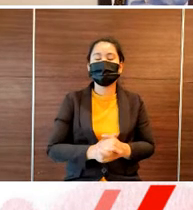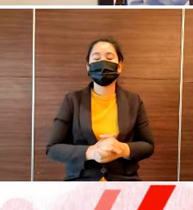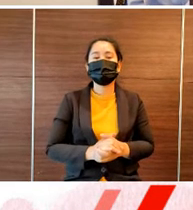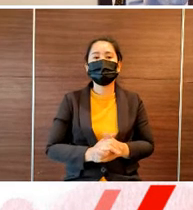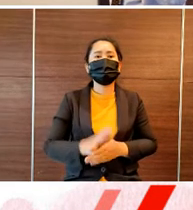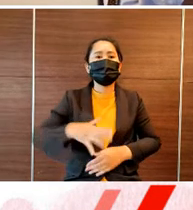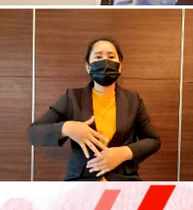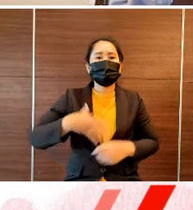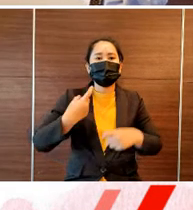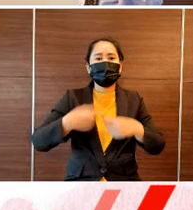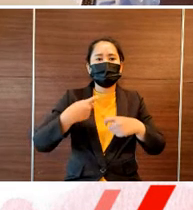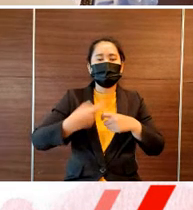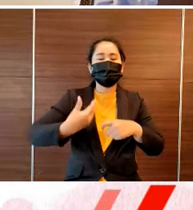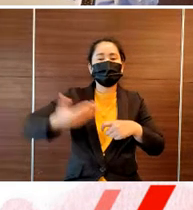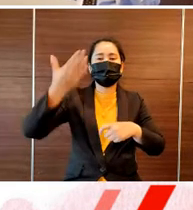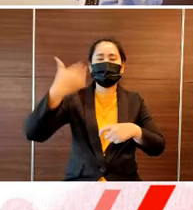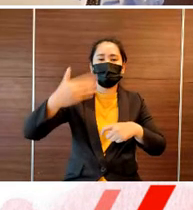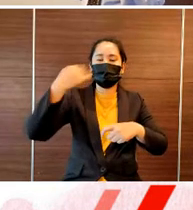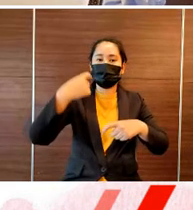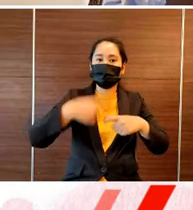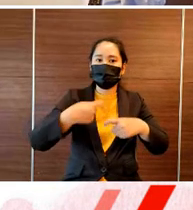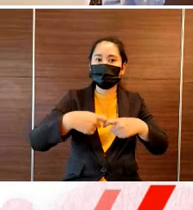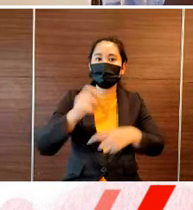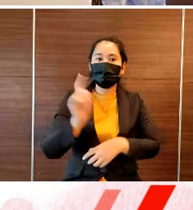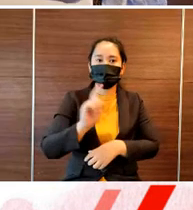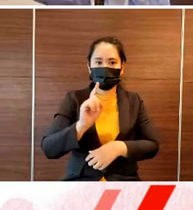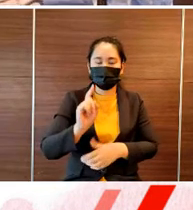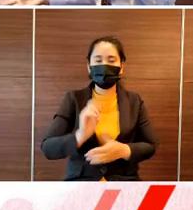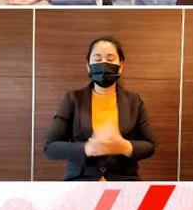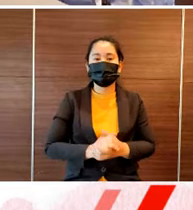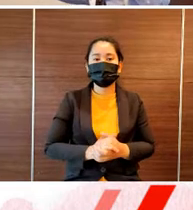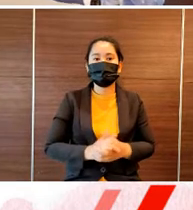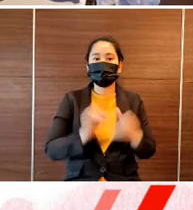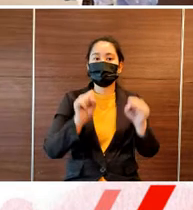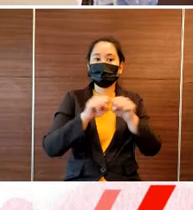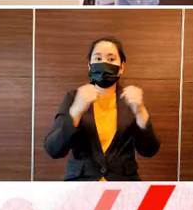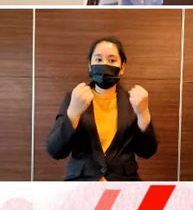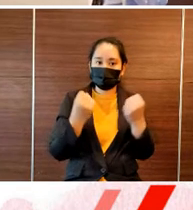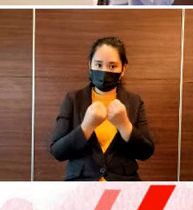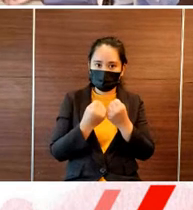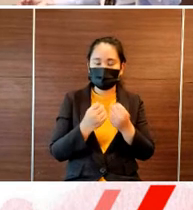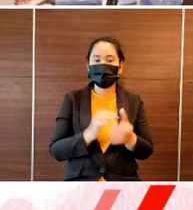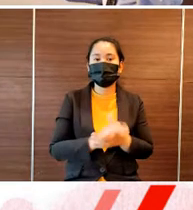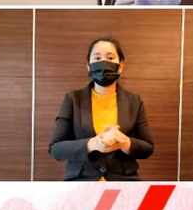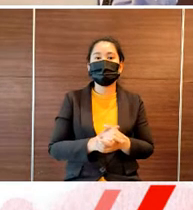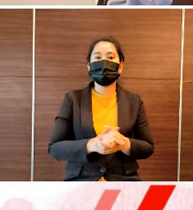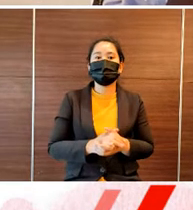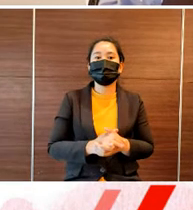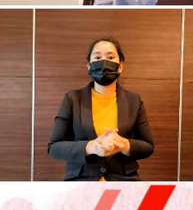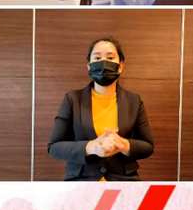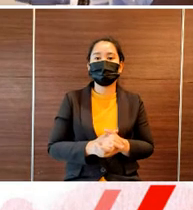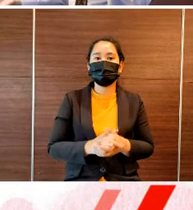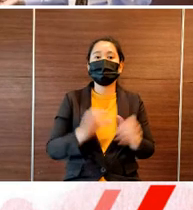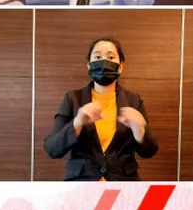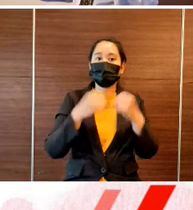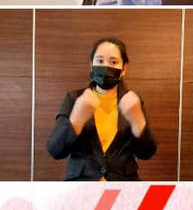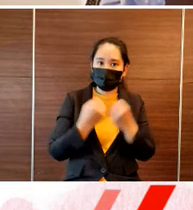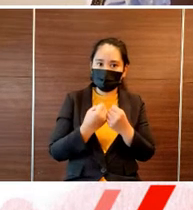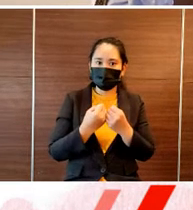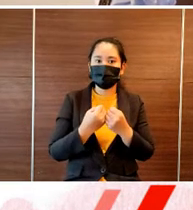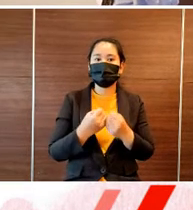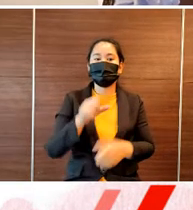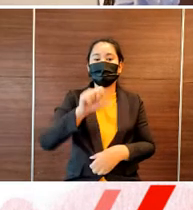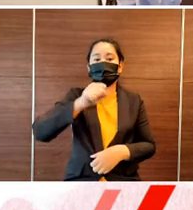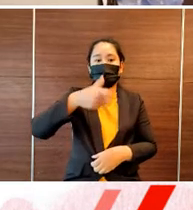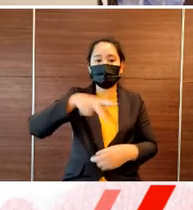ที่ยากที่สุดในอดีตที่ผ่านมานะครับก็คือการทำให้แพทยสมาคมไม่ใช่แพทยสมาคมแพทยสภาสภาเทคนิคการแพทย์นะครับ